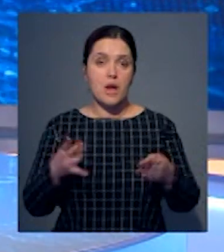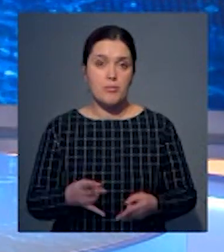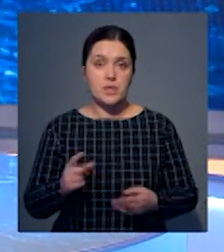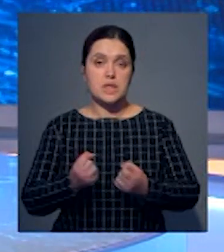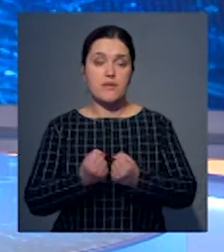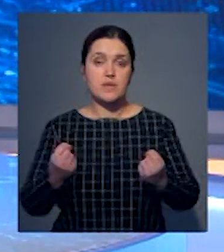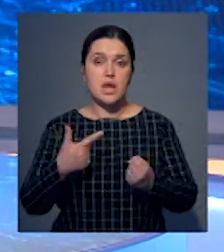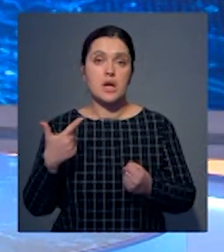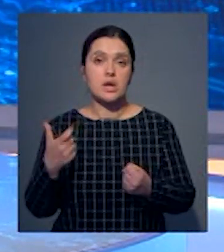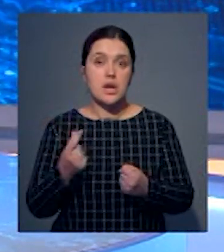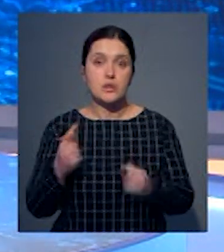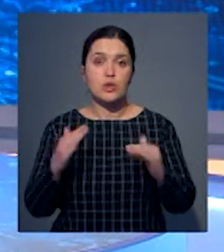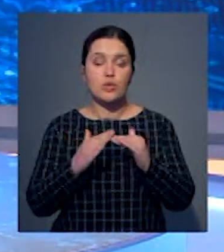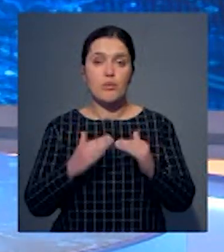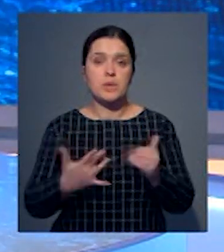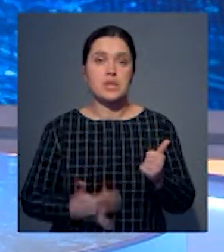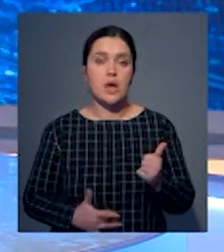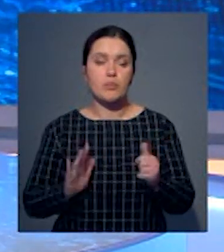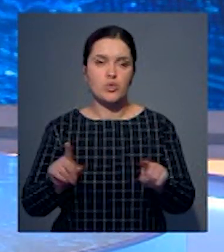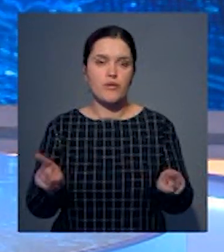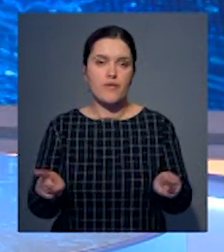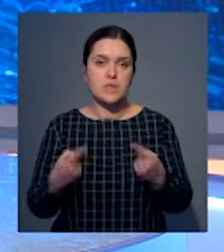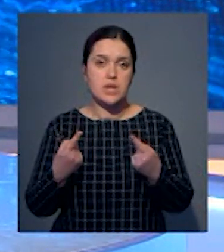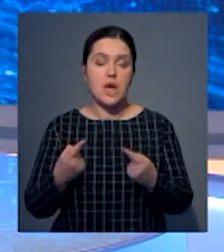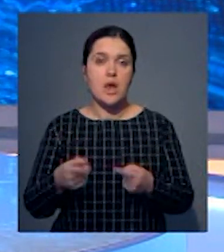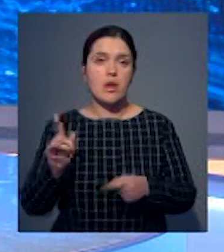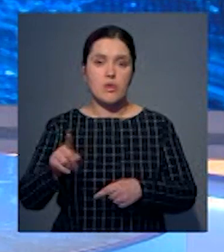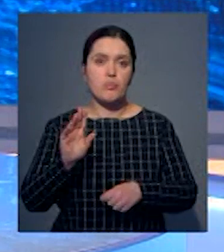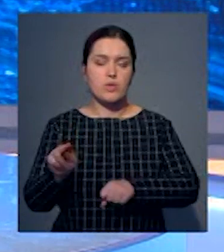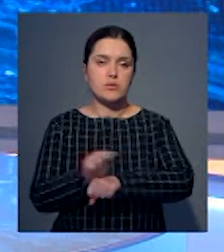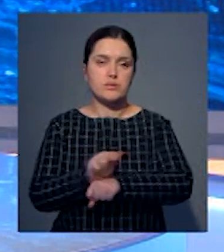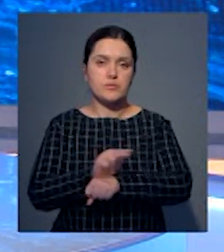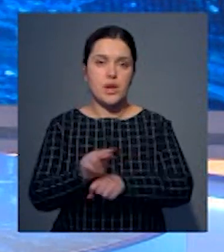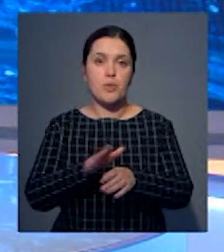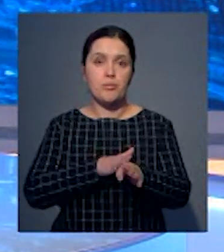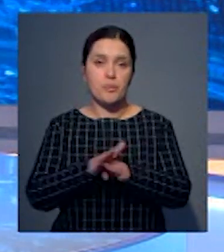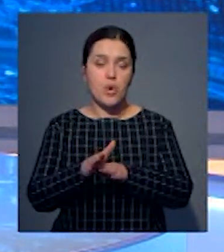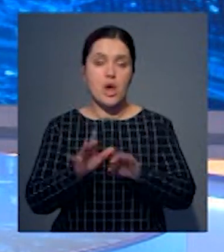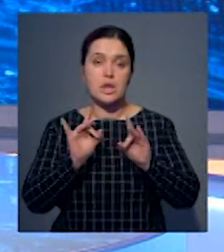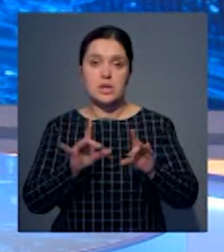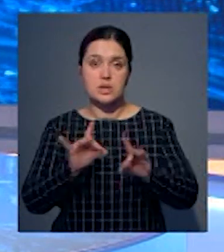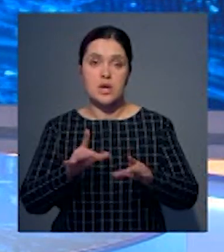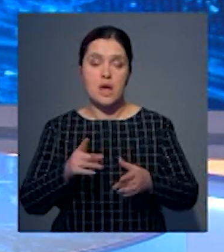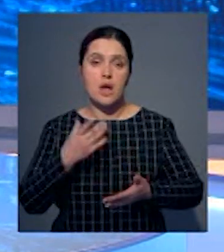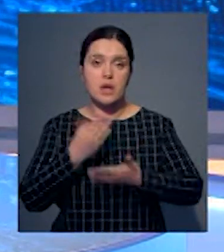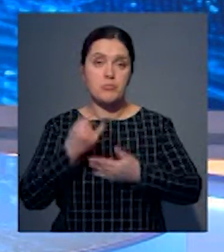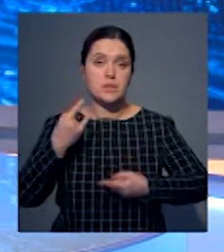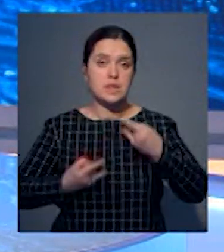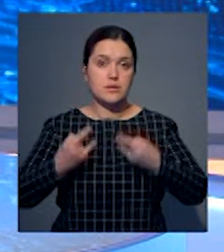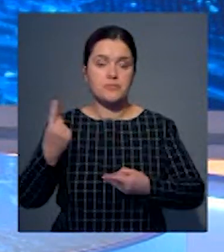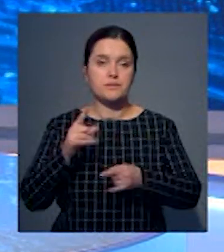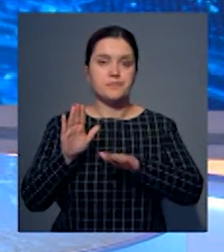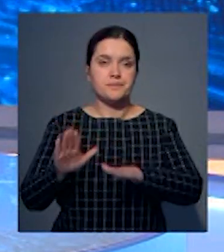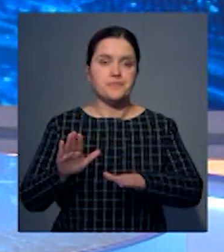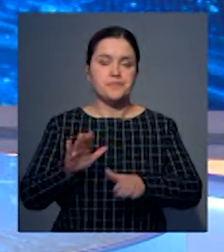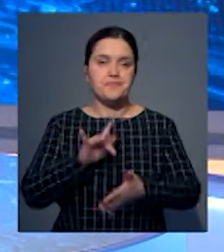Пострадавший из-за взрыва газа дом в Таразе будут восстанавливать. В многоэтажке планируют провести капитальный ремонт. Об этом в интервью нашему телеканалу